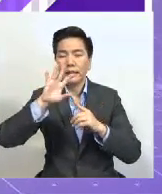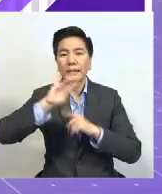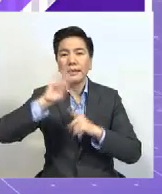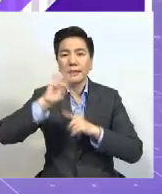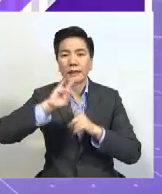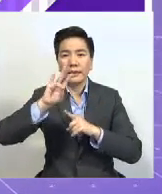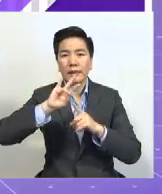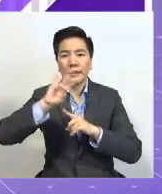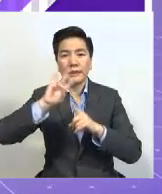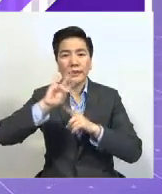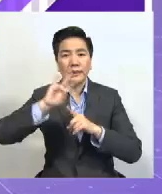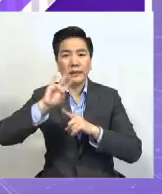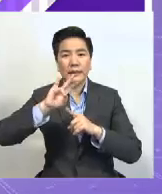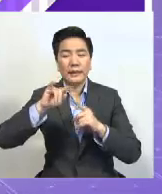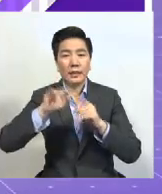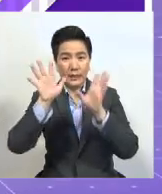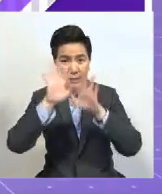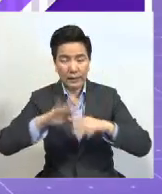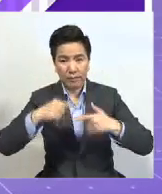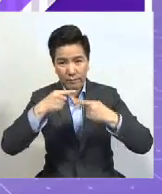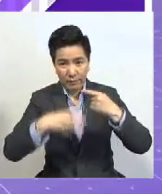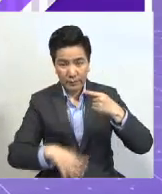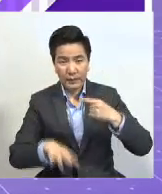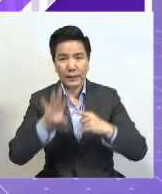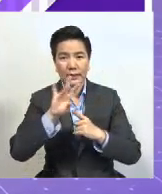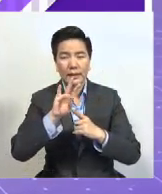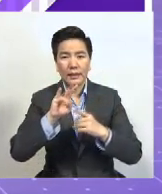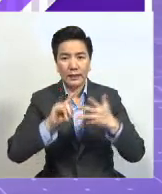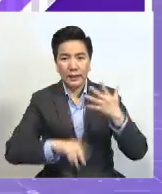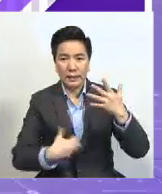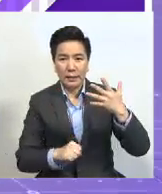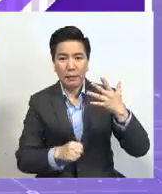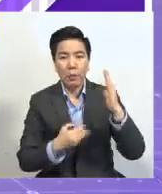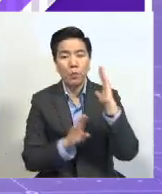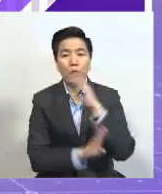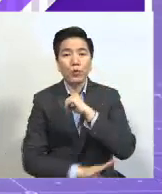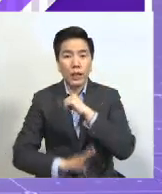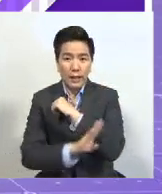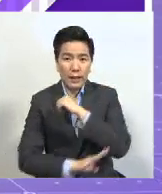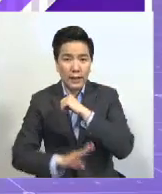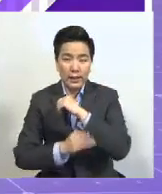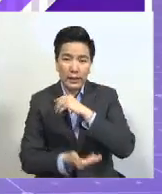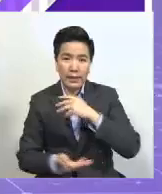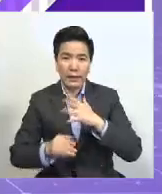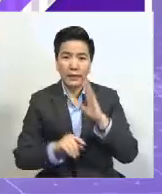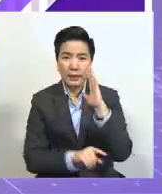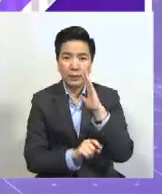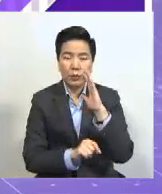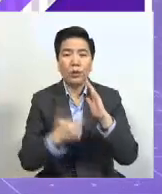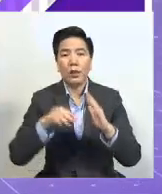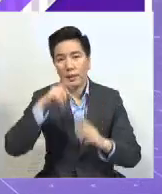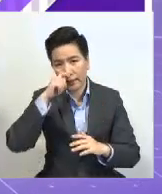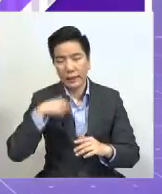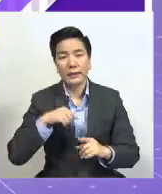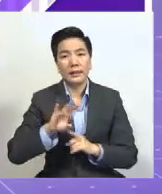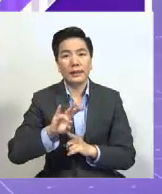7นะฮะอันดับที่7ก็ถ้าไล่ลงมาก็อันดับ10ก็จะเป็นบรูไนนะครับแล้วก็มาสิงคโปร์แล้วก็มาเป็นไทยรออัน